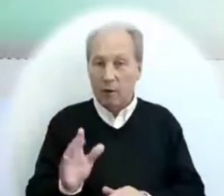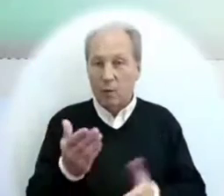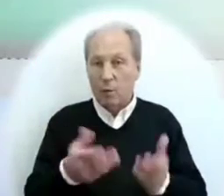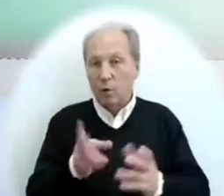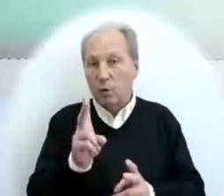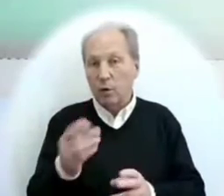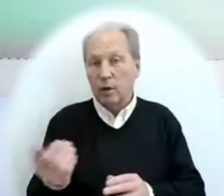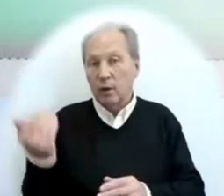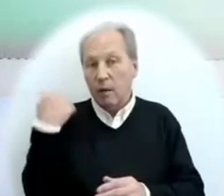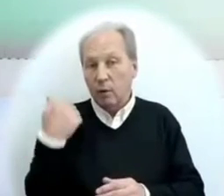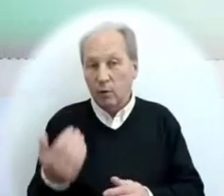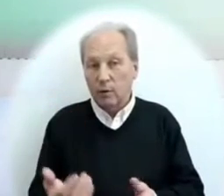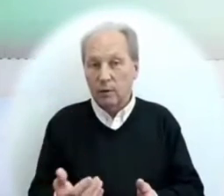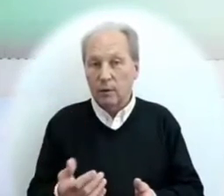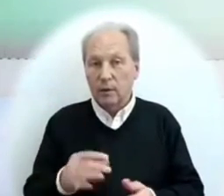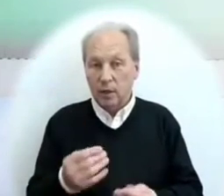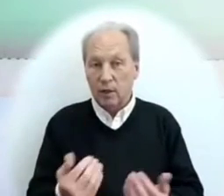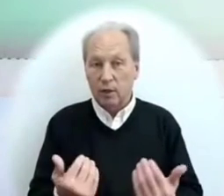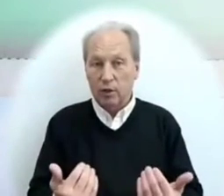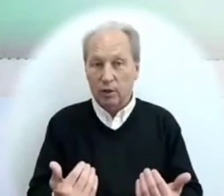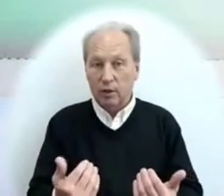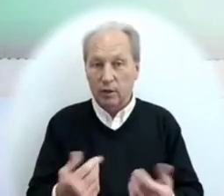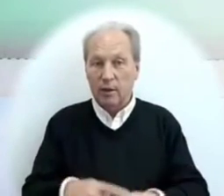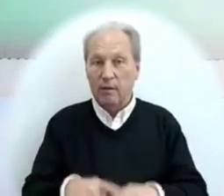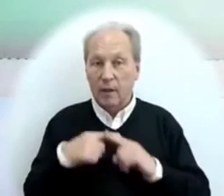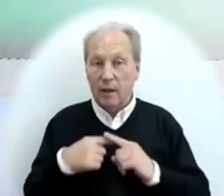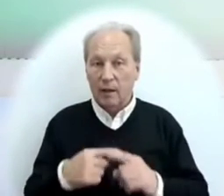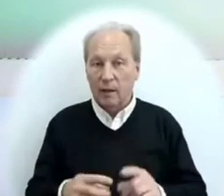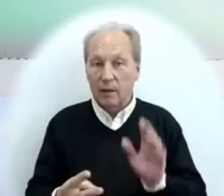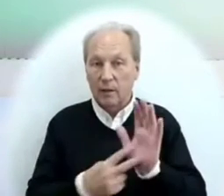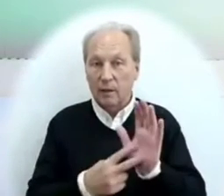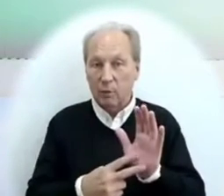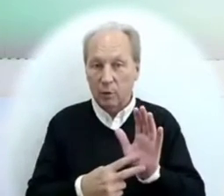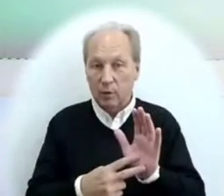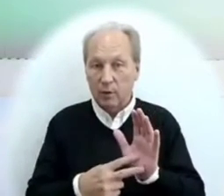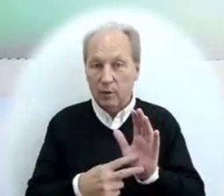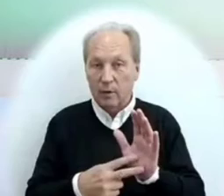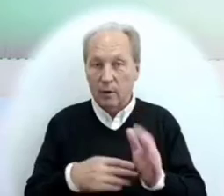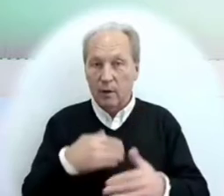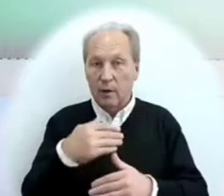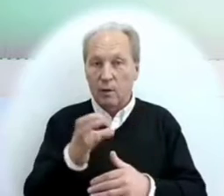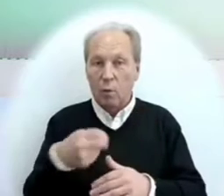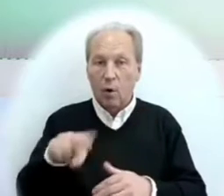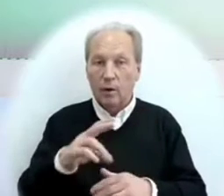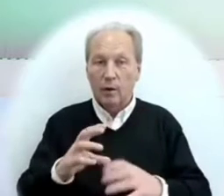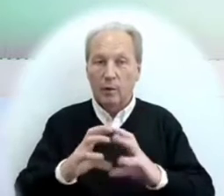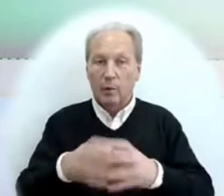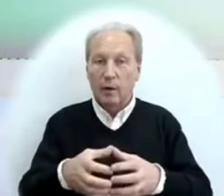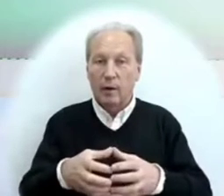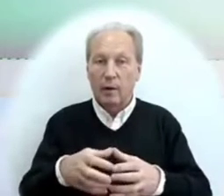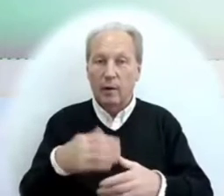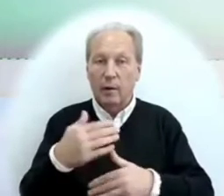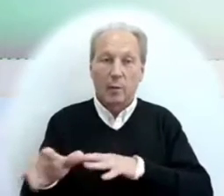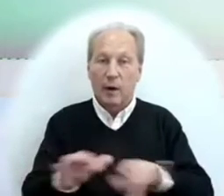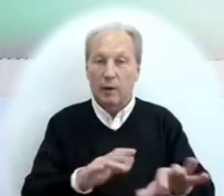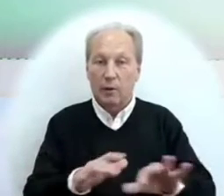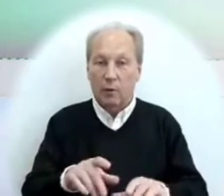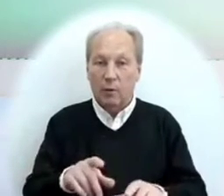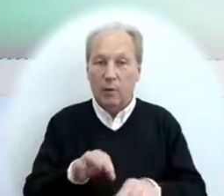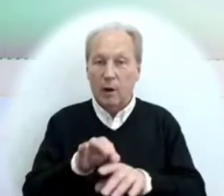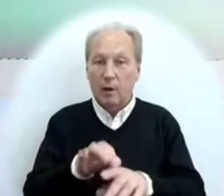И сейчас финальный, 7-й World-марафон, он проходит на родине Greenway в городе Новосибирске. И